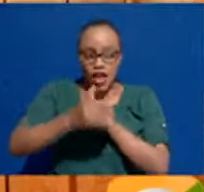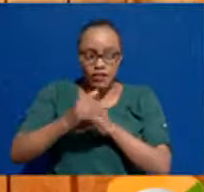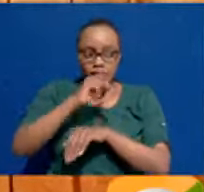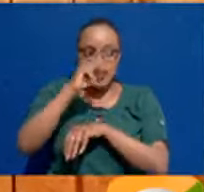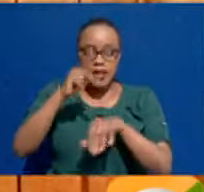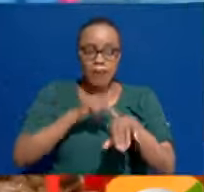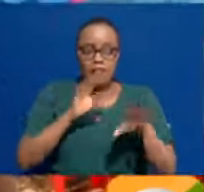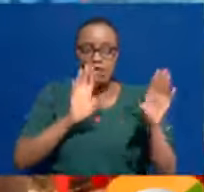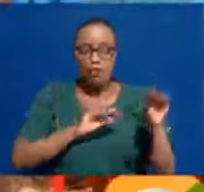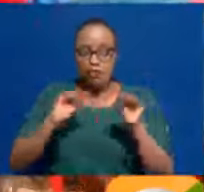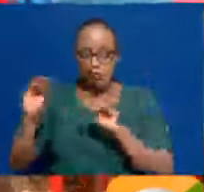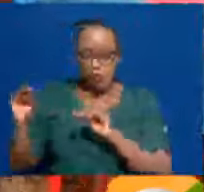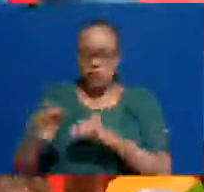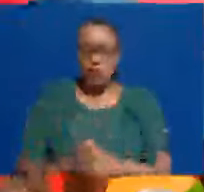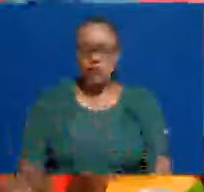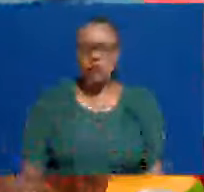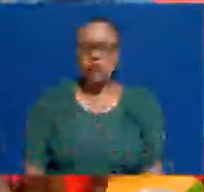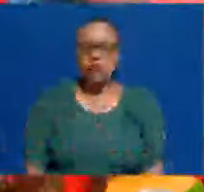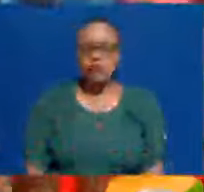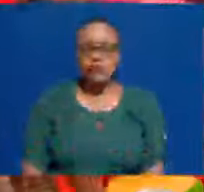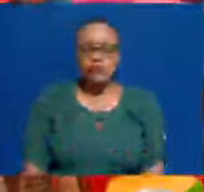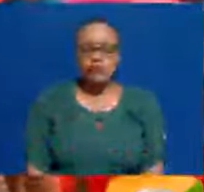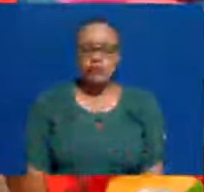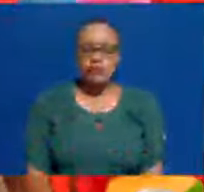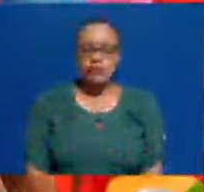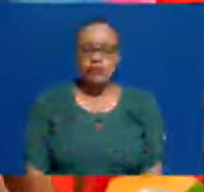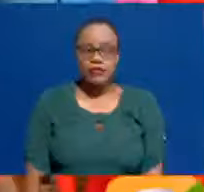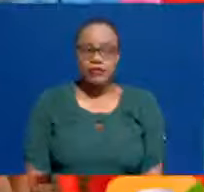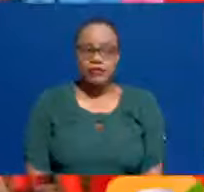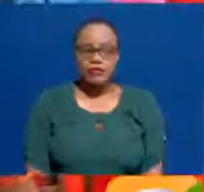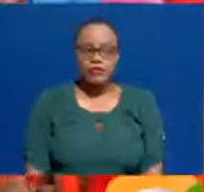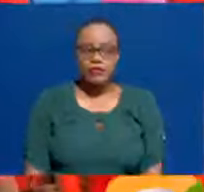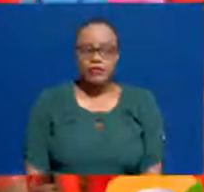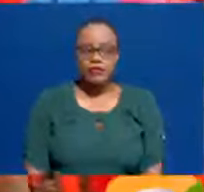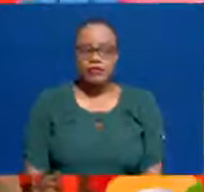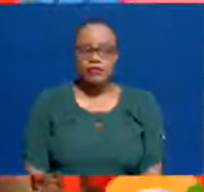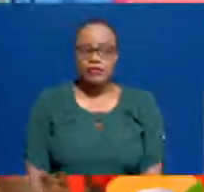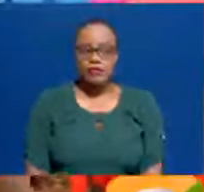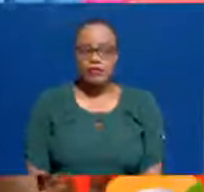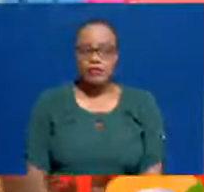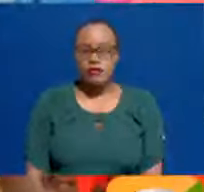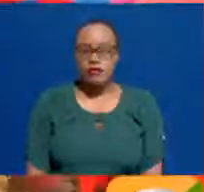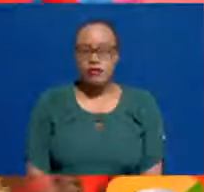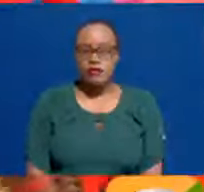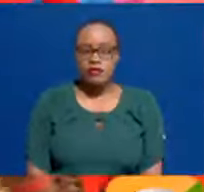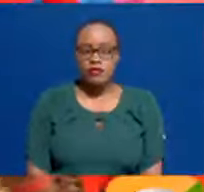kuhamishwa. Emily Chebet, Nipashe Wikendi.